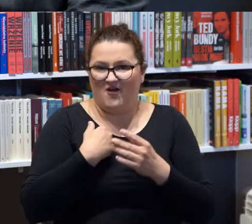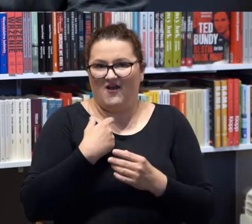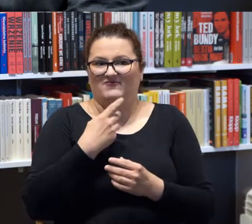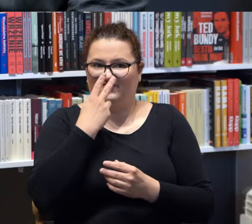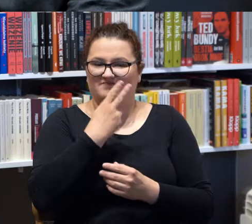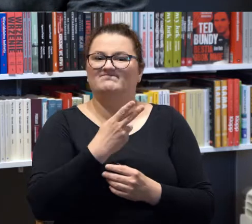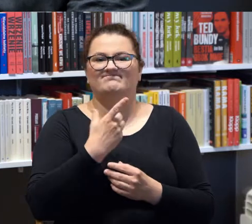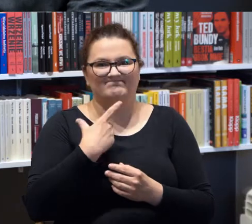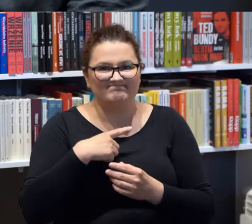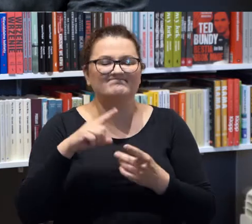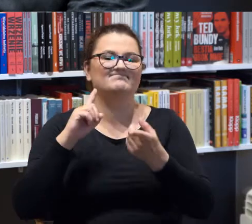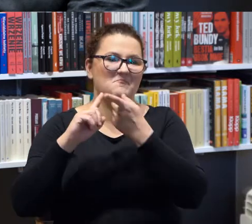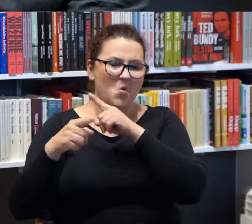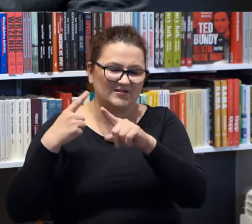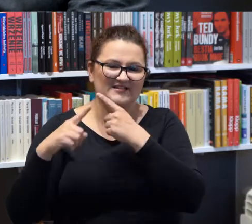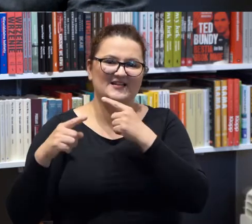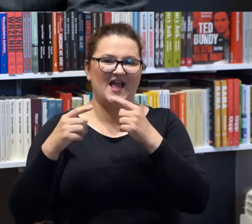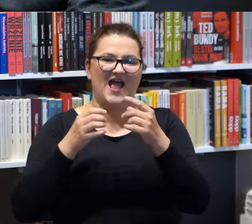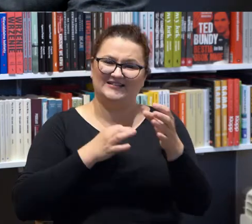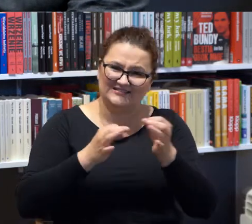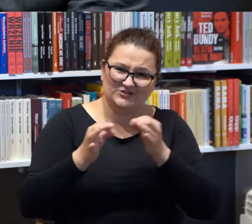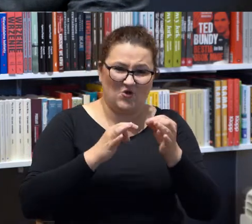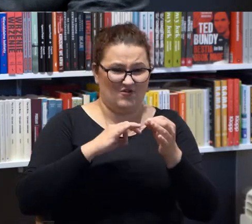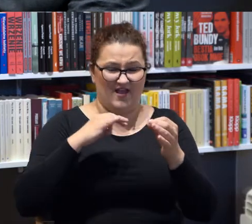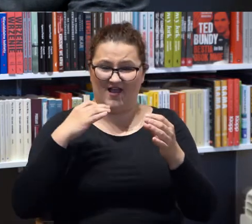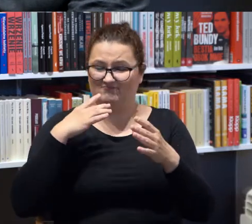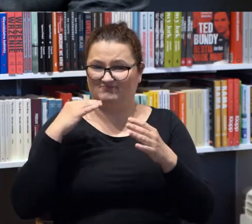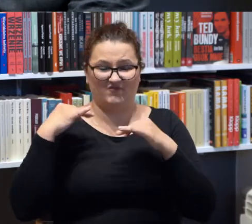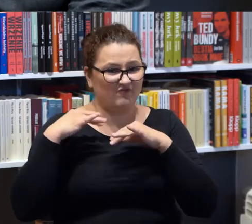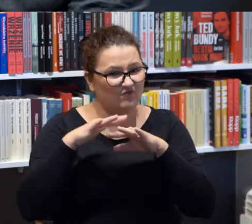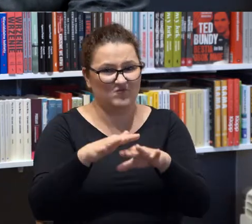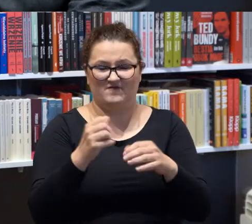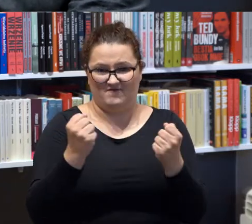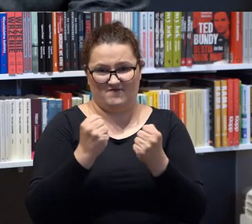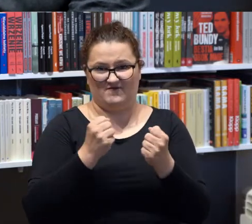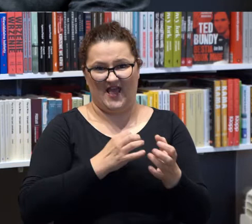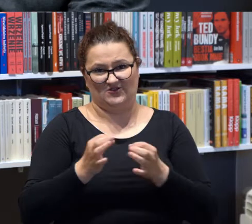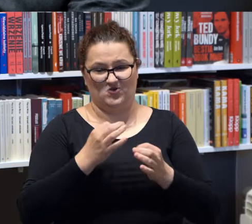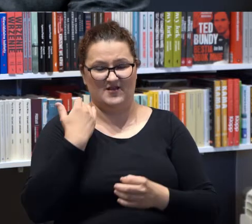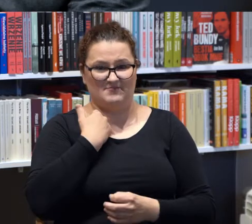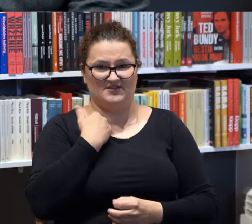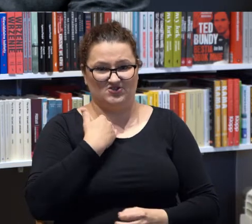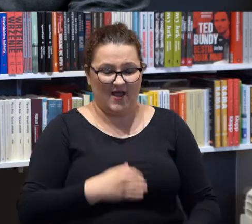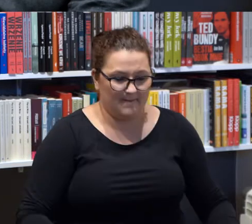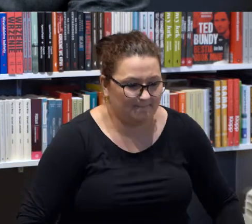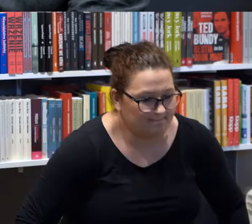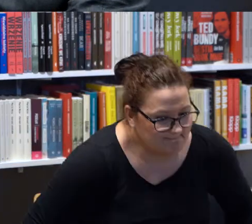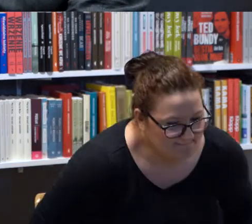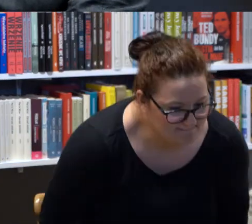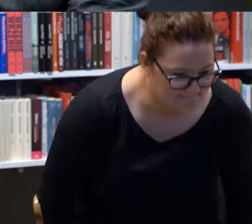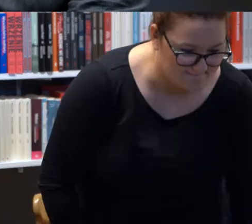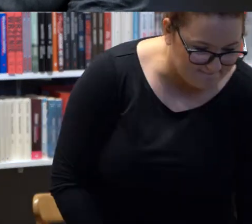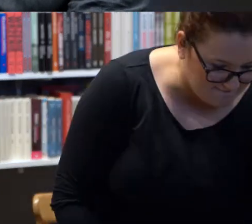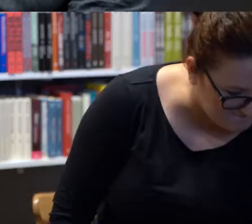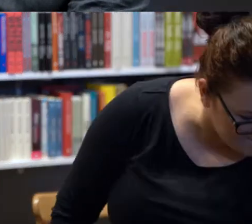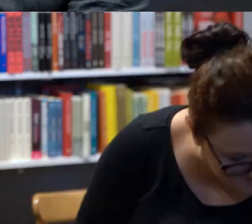właśnie polityka, ta wielka historia, ona jest splątana właśnie z historią picia. No ale to jest początek tej historii, bo